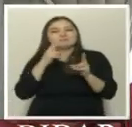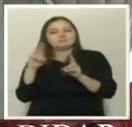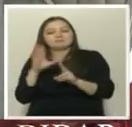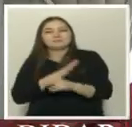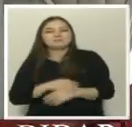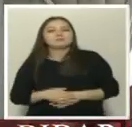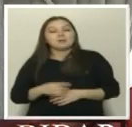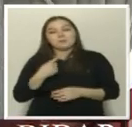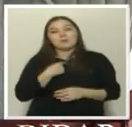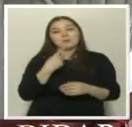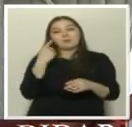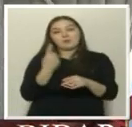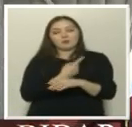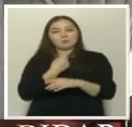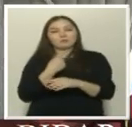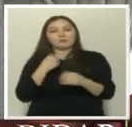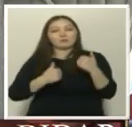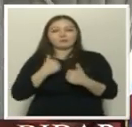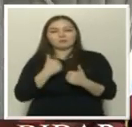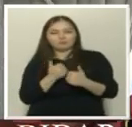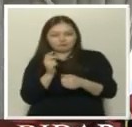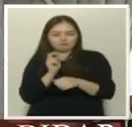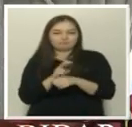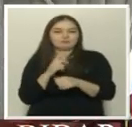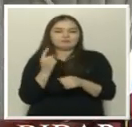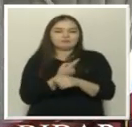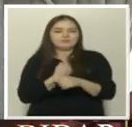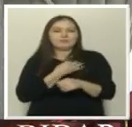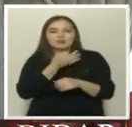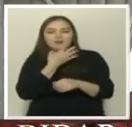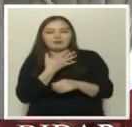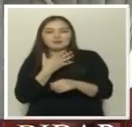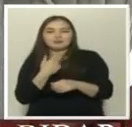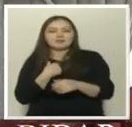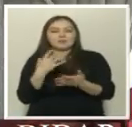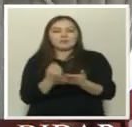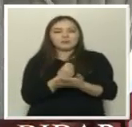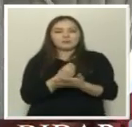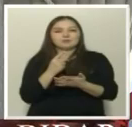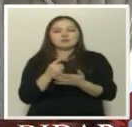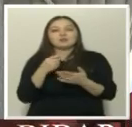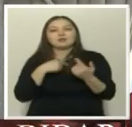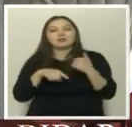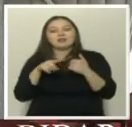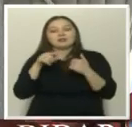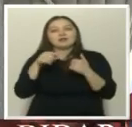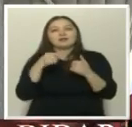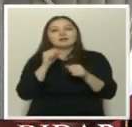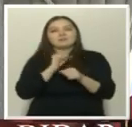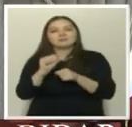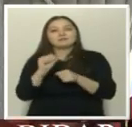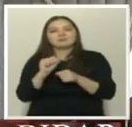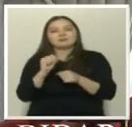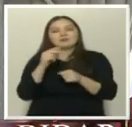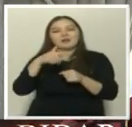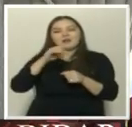Я впервые участвую в подобном конкурсе, мне очень понравилось. Я получила титул овации, приз детского жюри «Калибри» и стала обладательницей